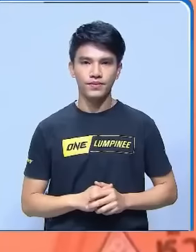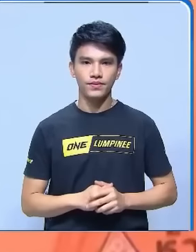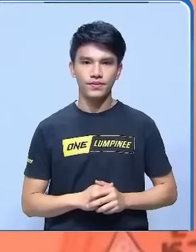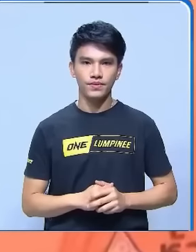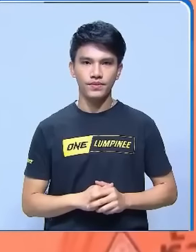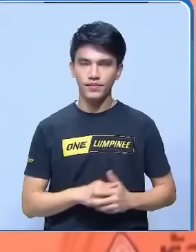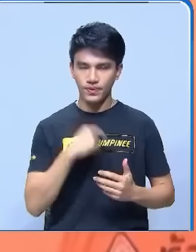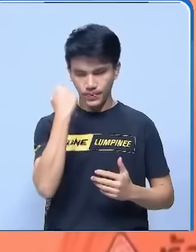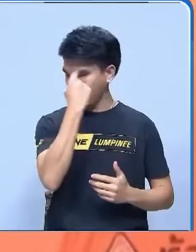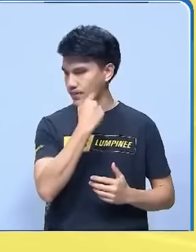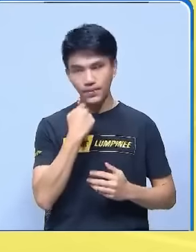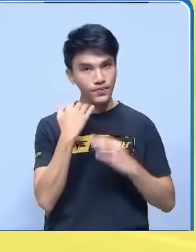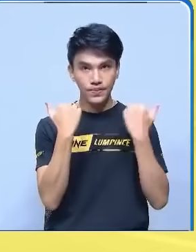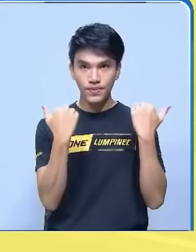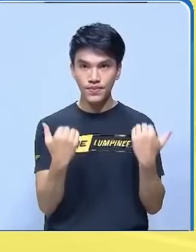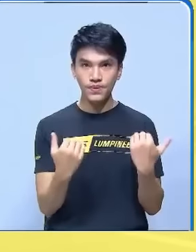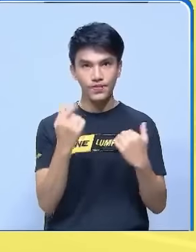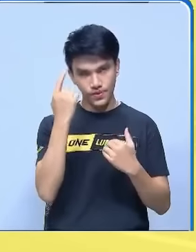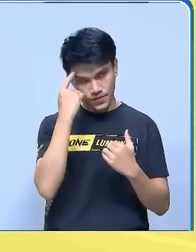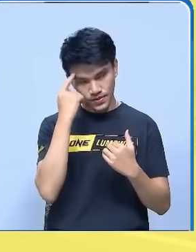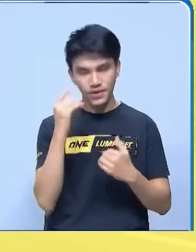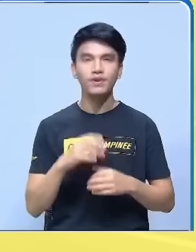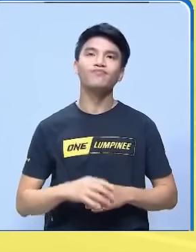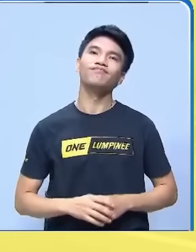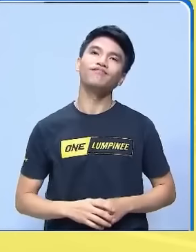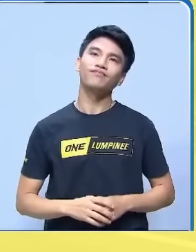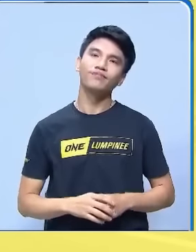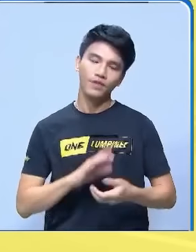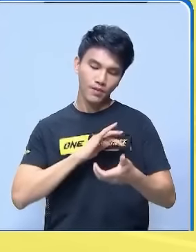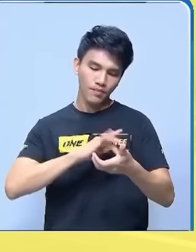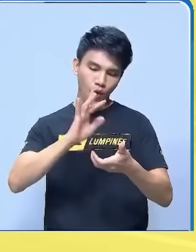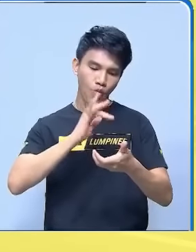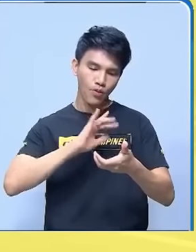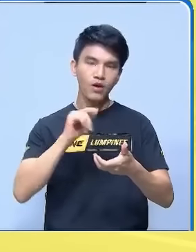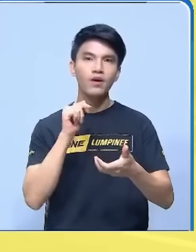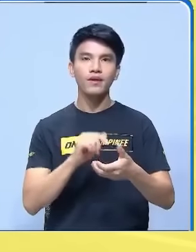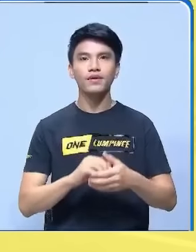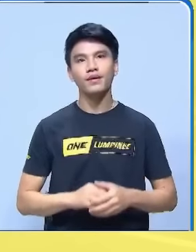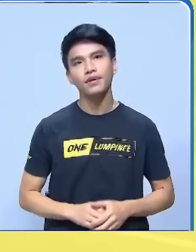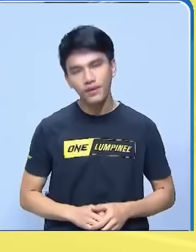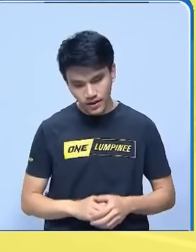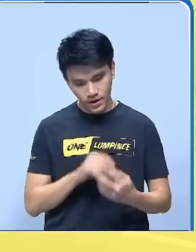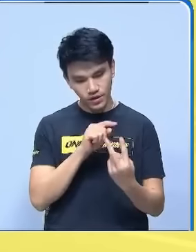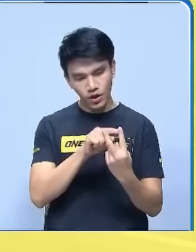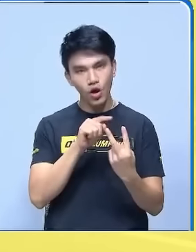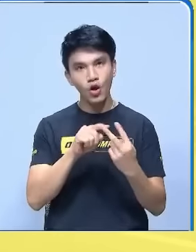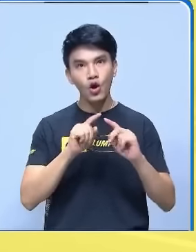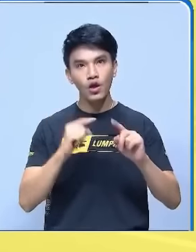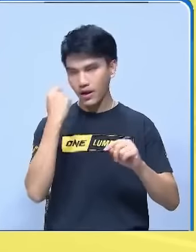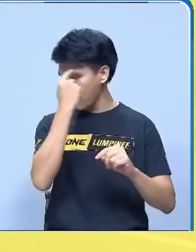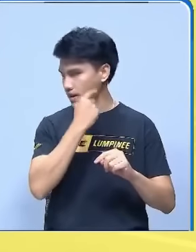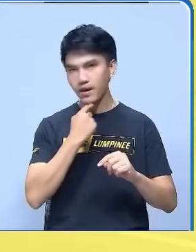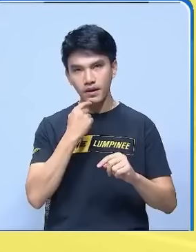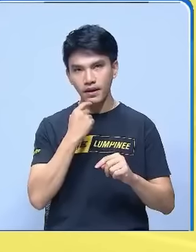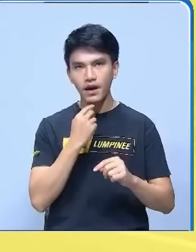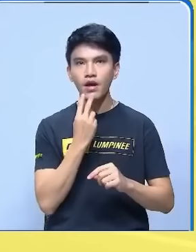ที่ท่องโซเชียลอยู่แล้วเนี่ยนะคะก็จะรู้อยู่แล้วแหละนะคะถ่ายไปก็จะเจอแม่ตั๊กป๋าเบียร์นะคะแต่ว่าสำหรับใครที่ไม่ได้เส